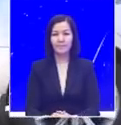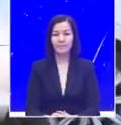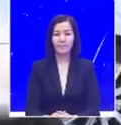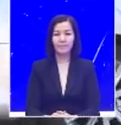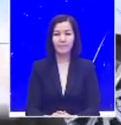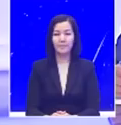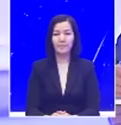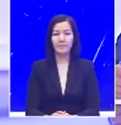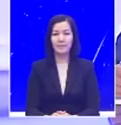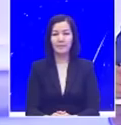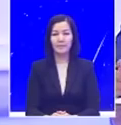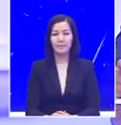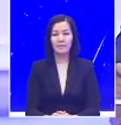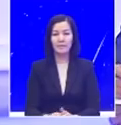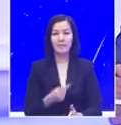телеарнасы.